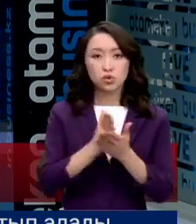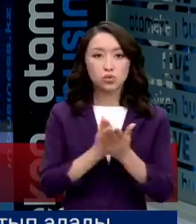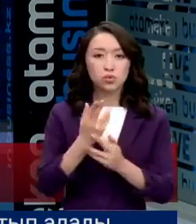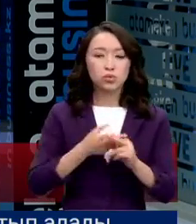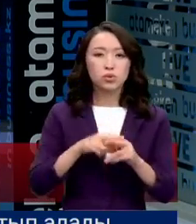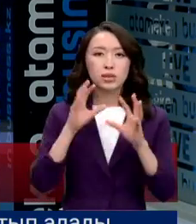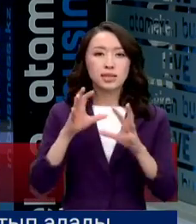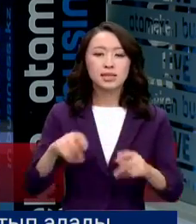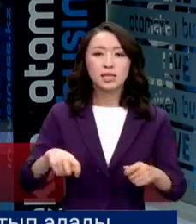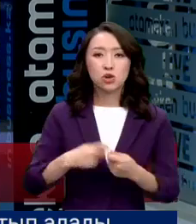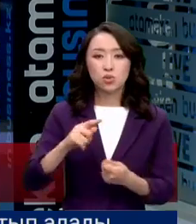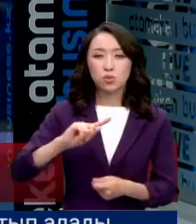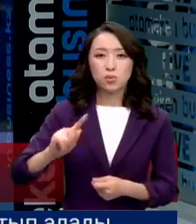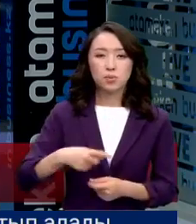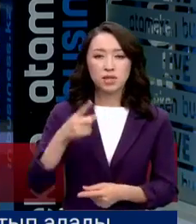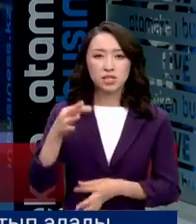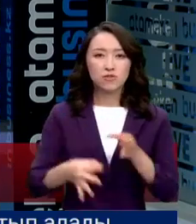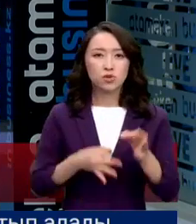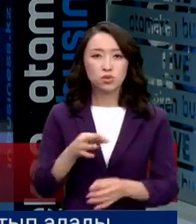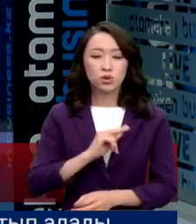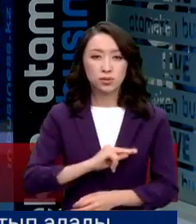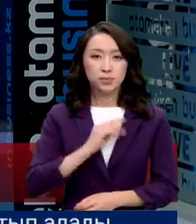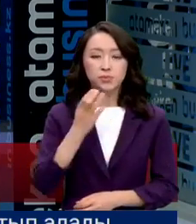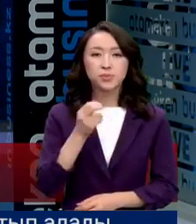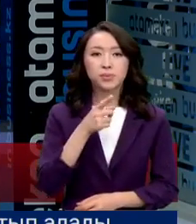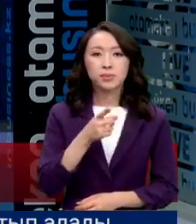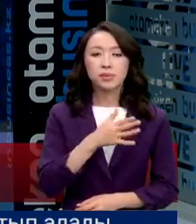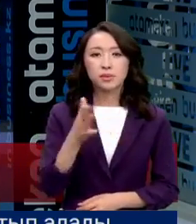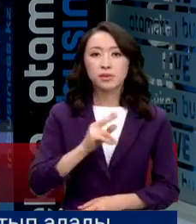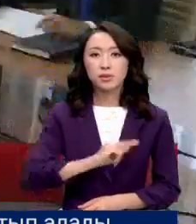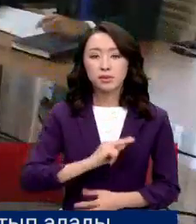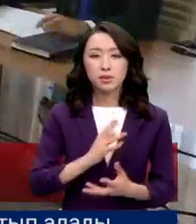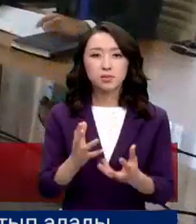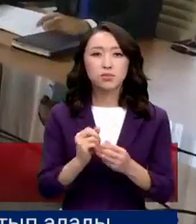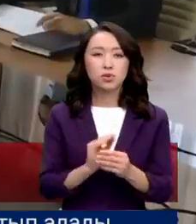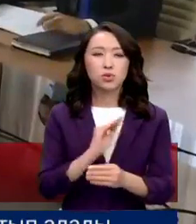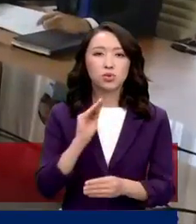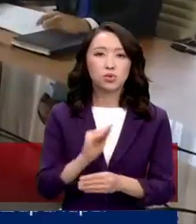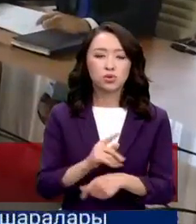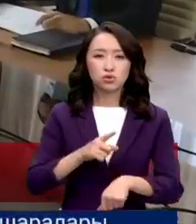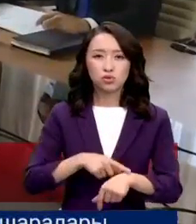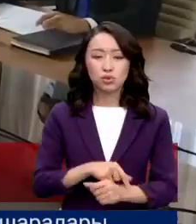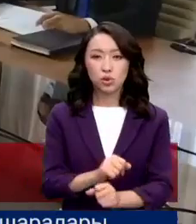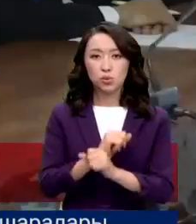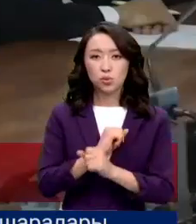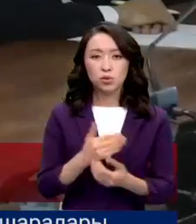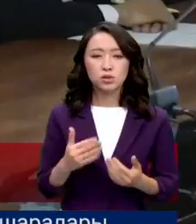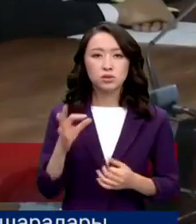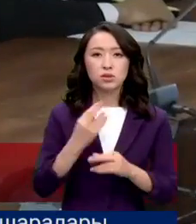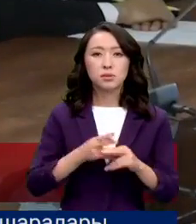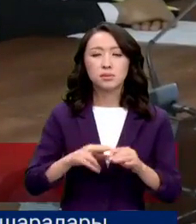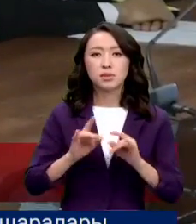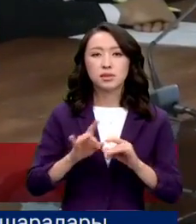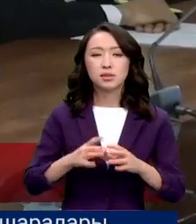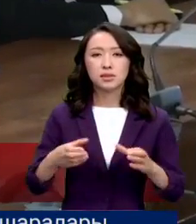которых незаконно привлекали к сверхурочной работе. Еще свыше 1000 работников получили дополнительные часы отдыха. Сегодня об этом рассказали